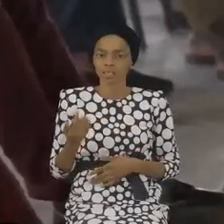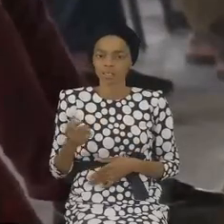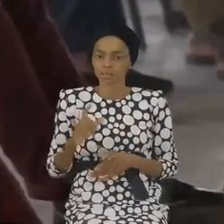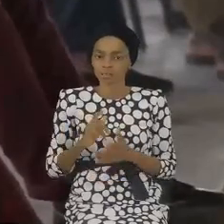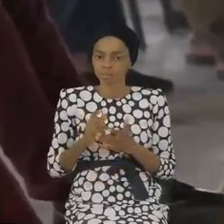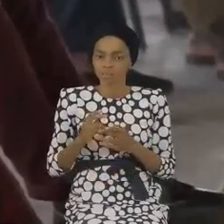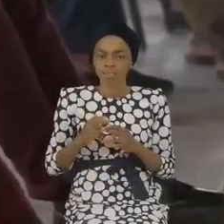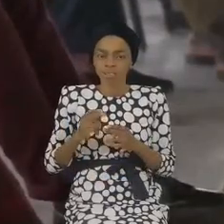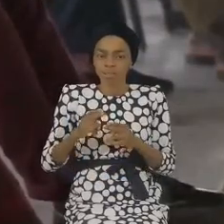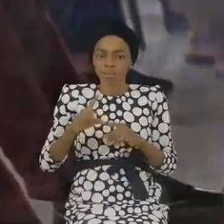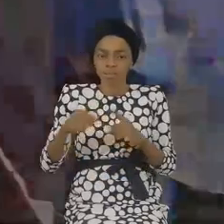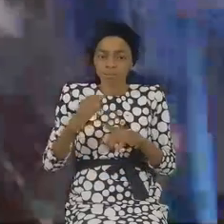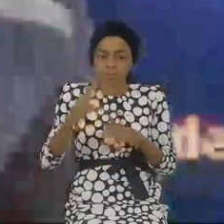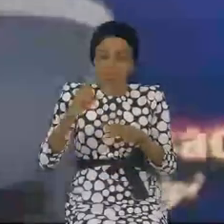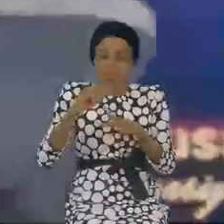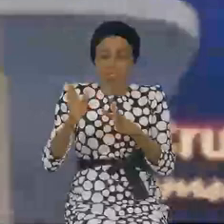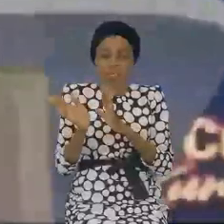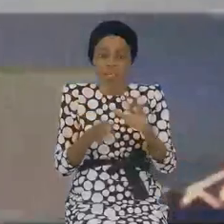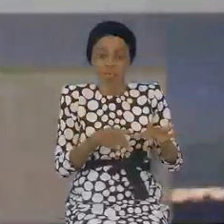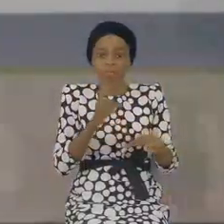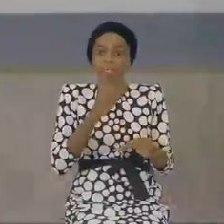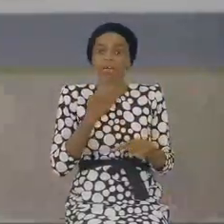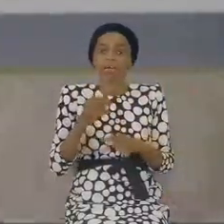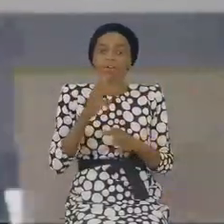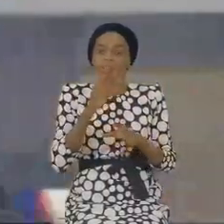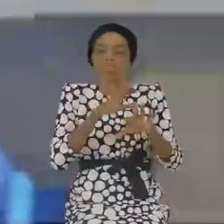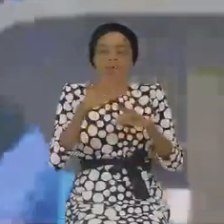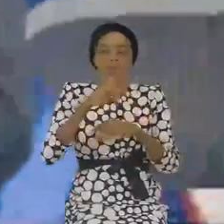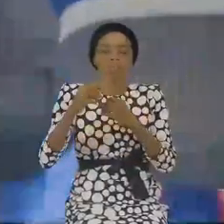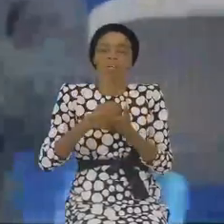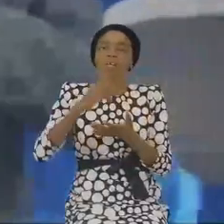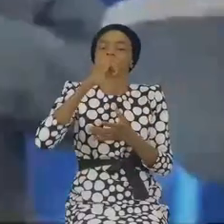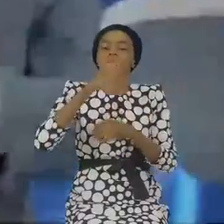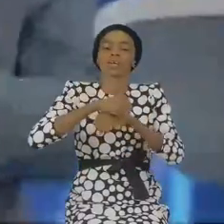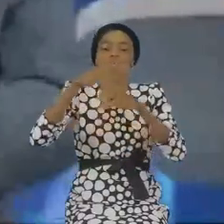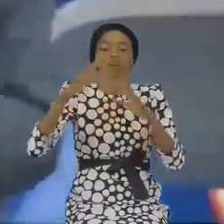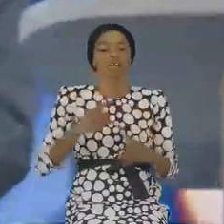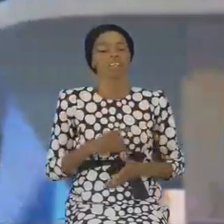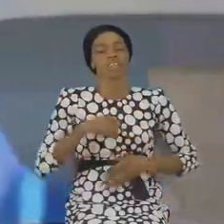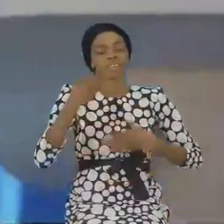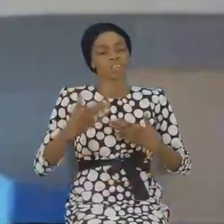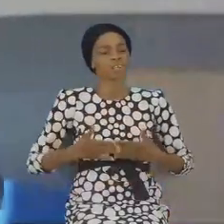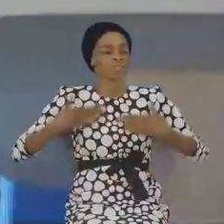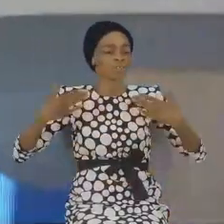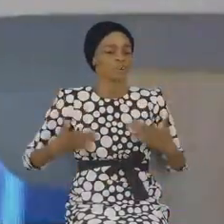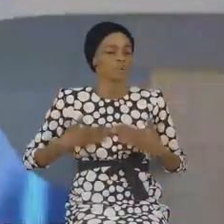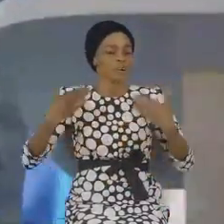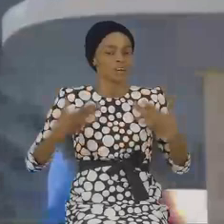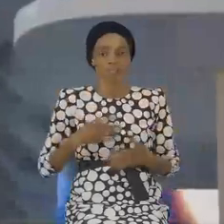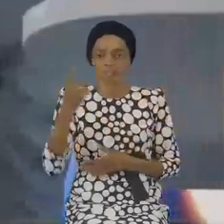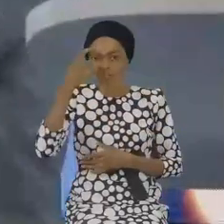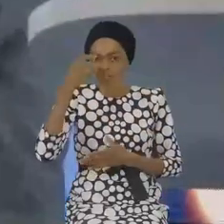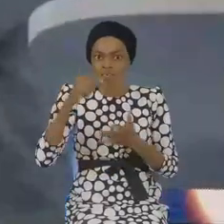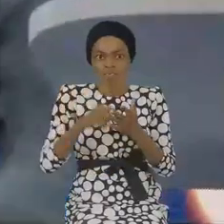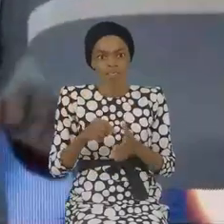mer Rouge. Et quand ils ont bu l'eau du rocher, vous allez voir la joie. Vous allez penser, oh, que c'était